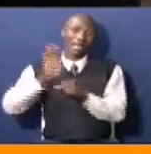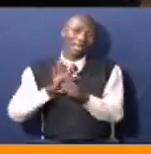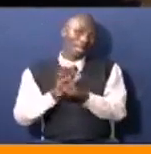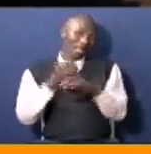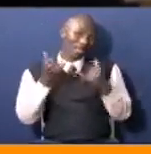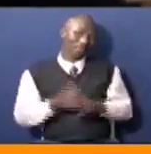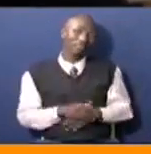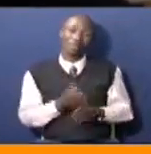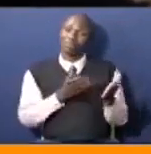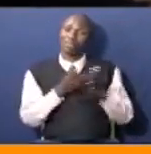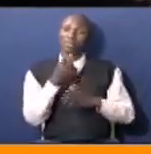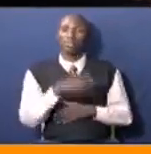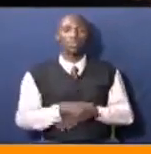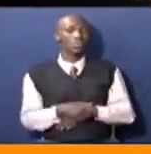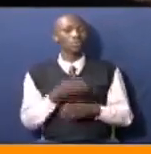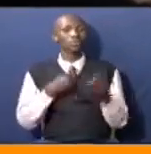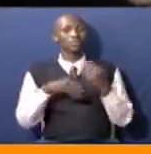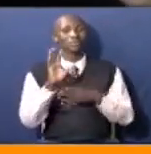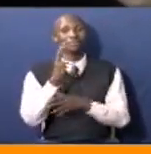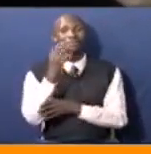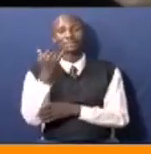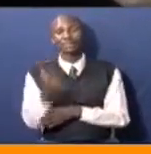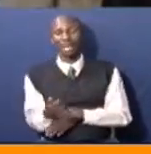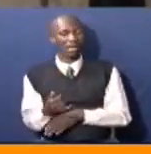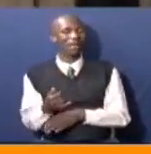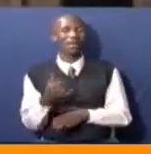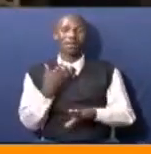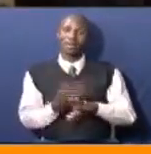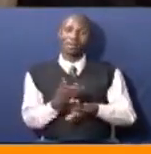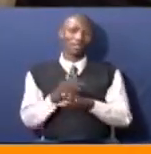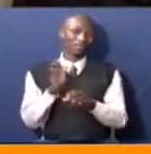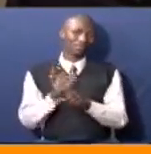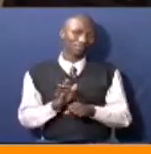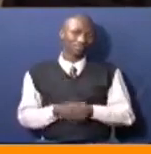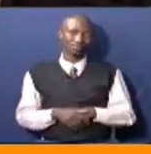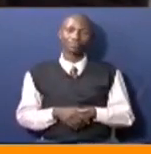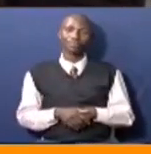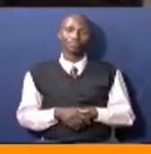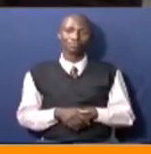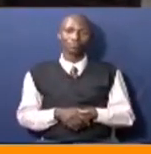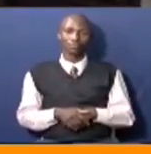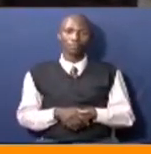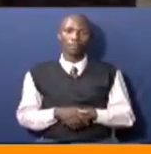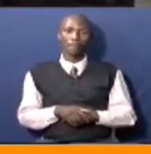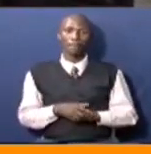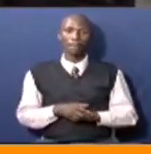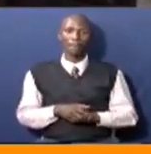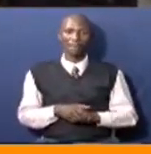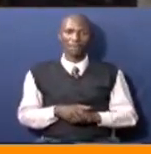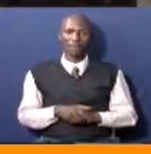utuma Utandithya uwo wa kota miti ukithi wa wina vina Muno. Ndili voti ya mauvo ma